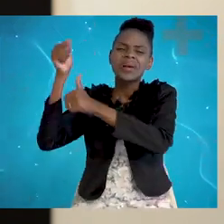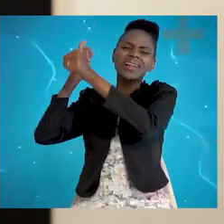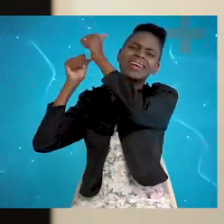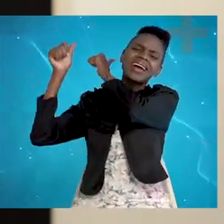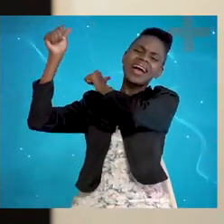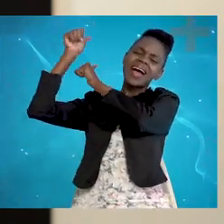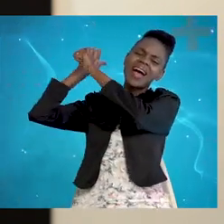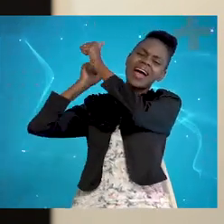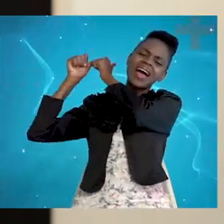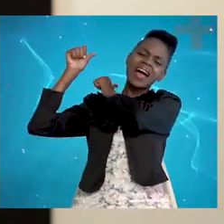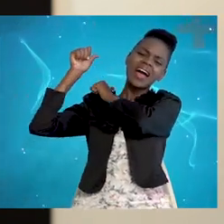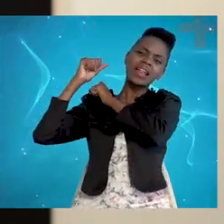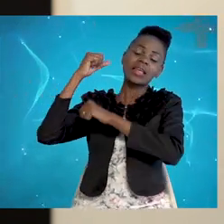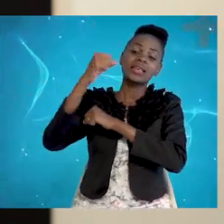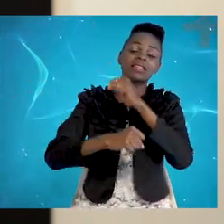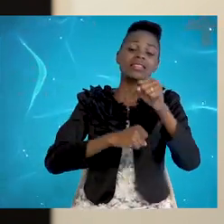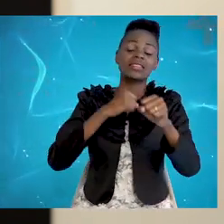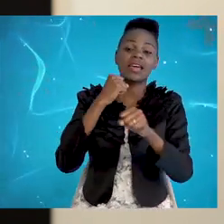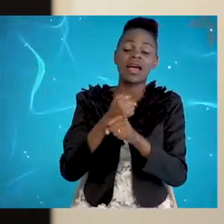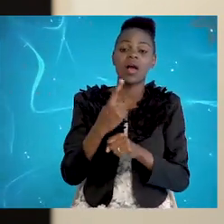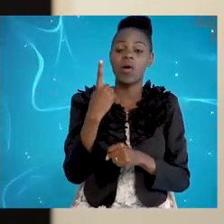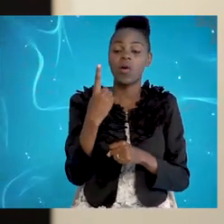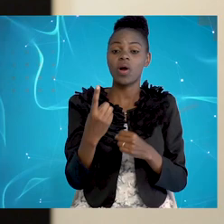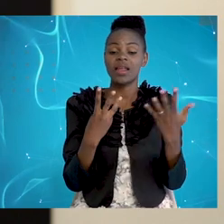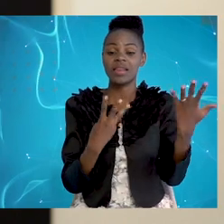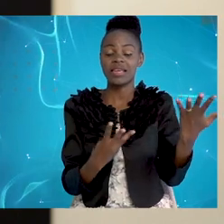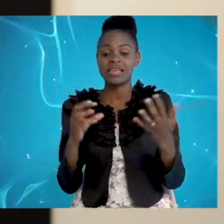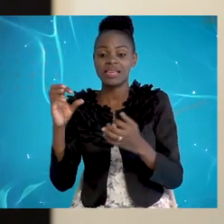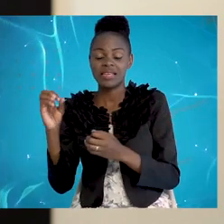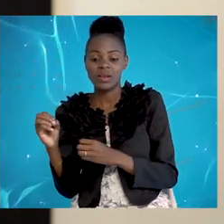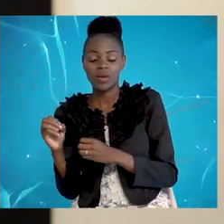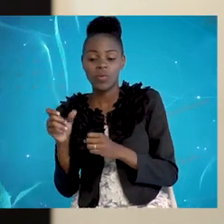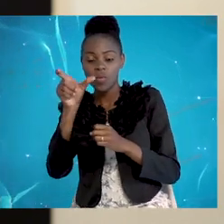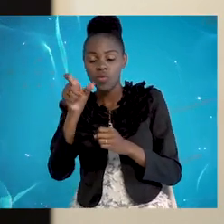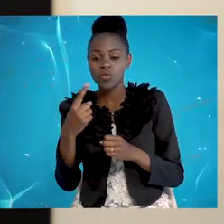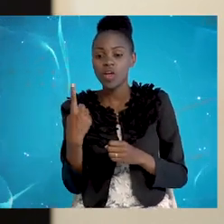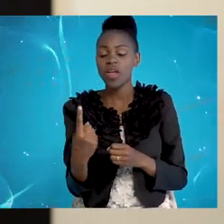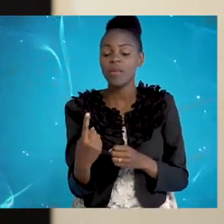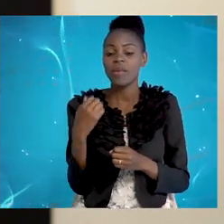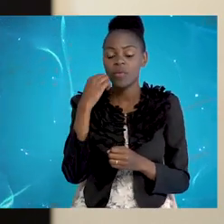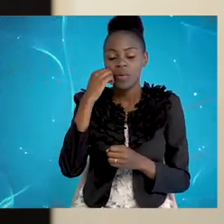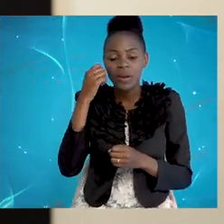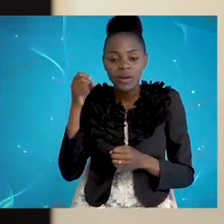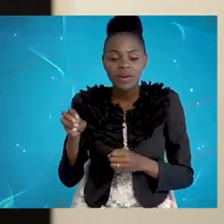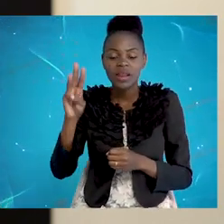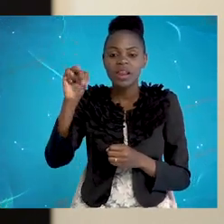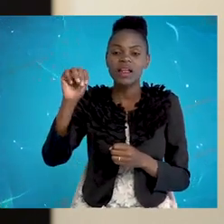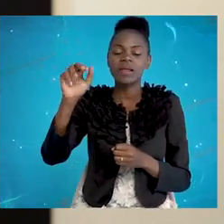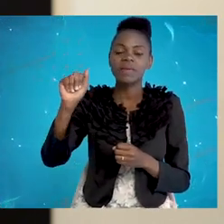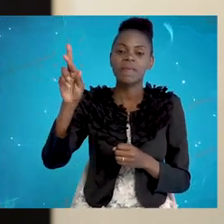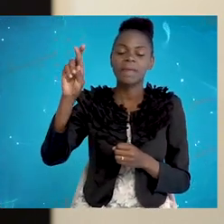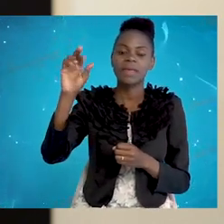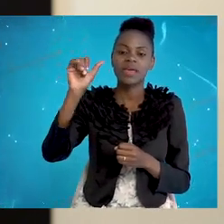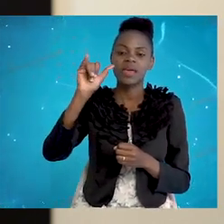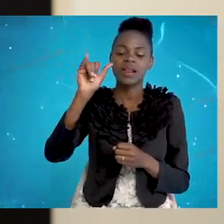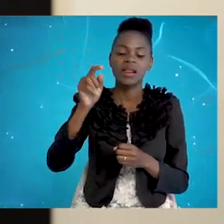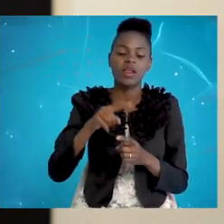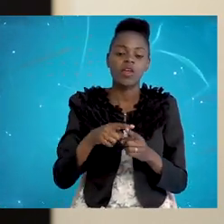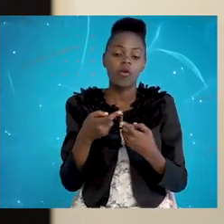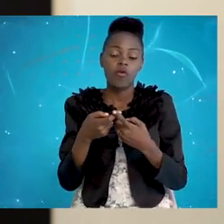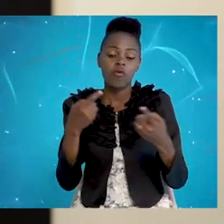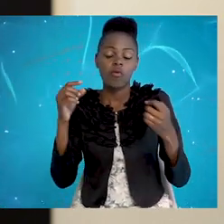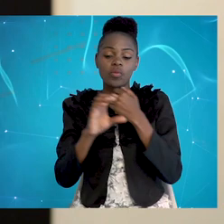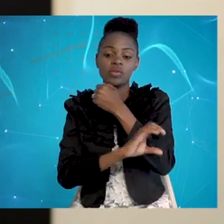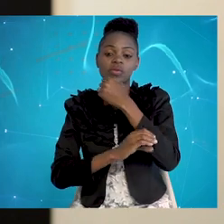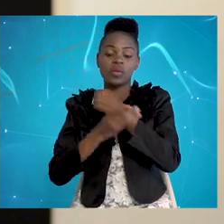nthawi mu chaka cha 1880. Munthu oyamba kudwala ntenda imene anali Melon, munthu amene anali ochokera ku dziko la Ireland koma